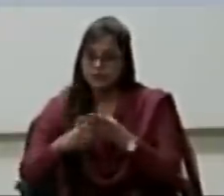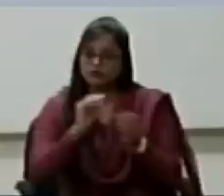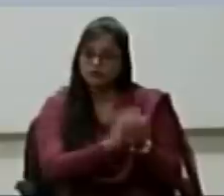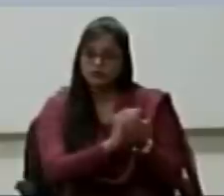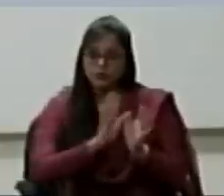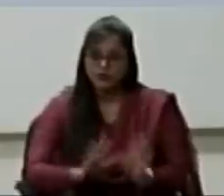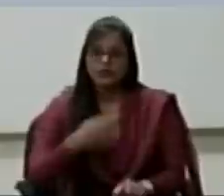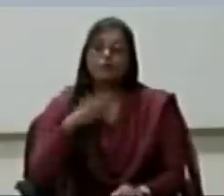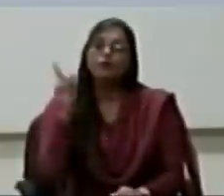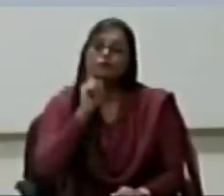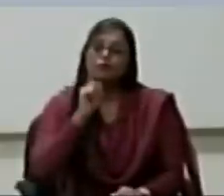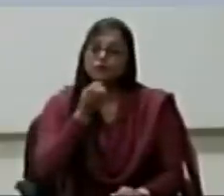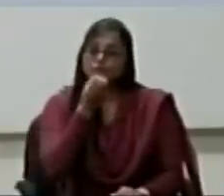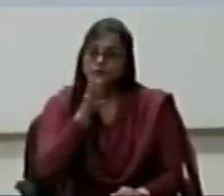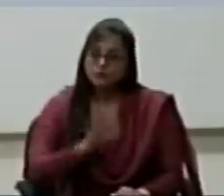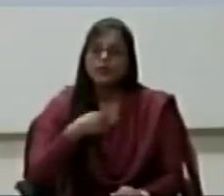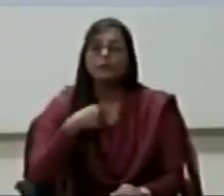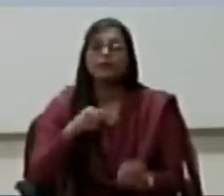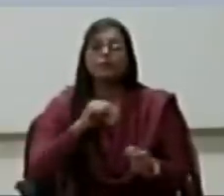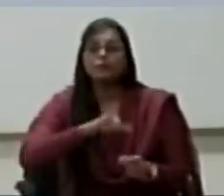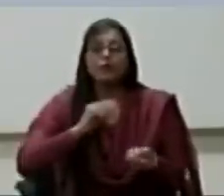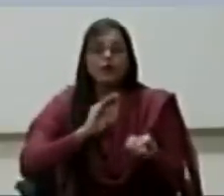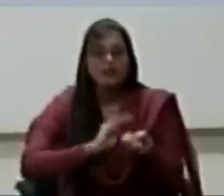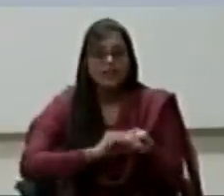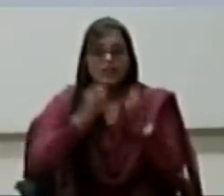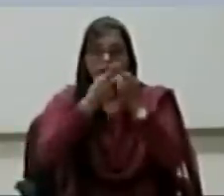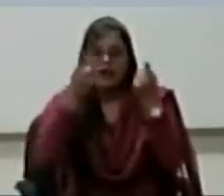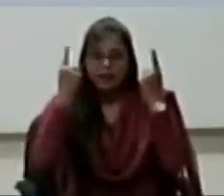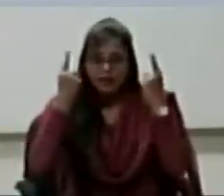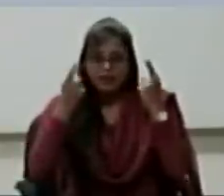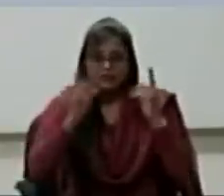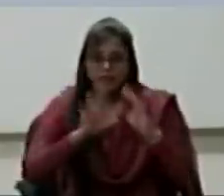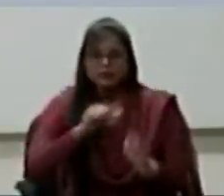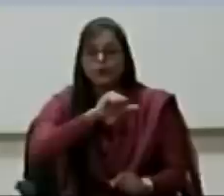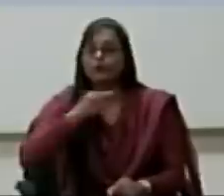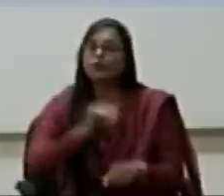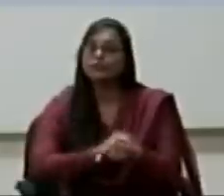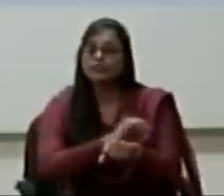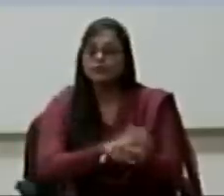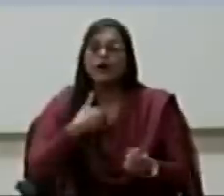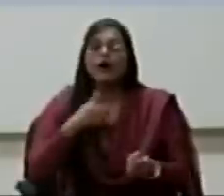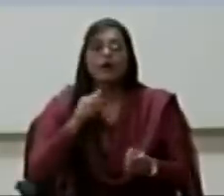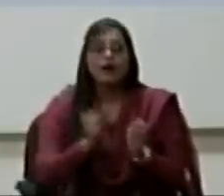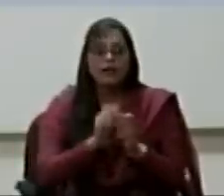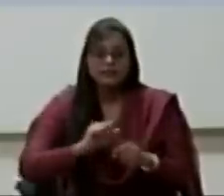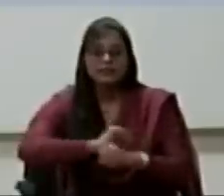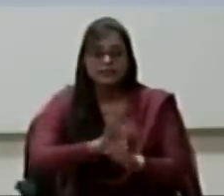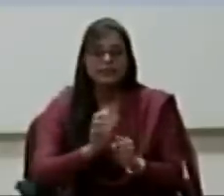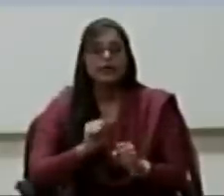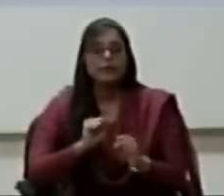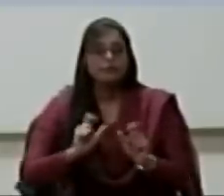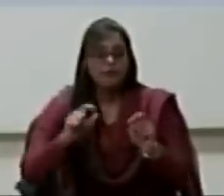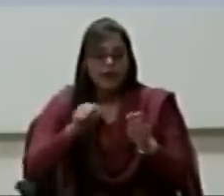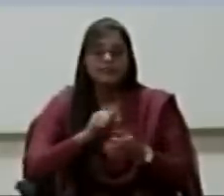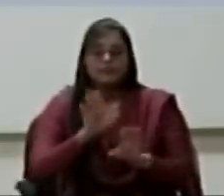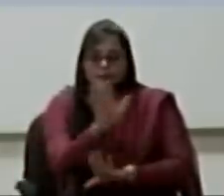আমরা সবসময় বলেছি যে আমাদের যারা চিকিৎসাকর্মী অথবা অন্যান্য সেবাকর্মে যুক্ত আছেন করোনা রোগীদের সেবাকর্মে, তাদের